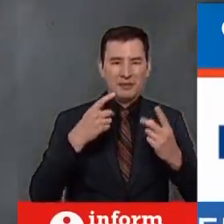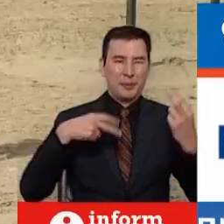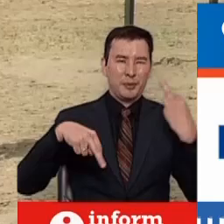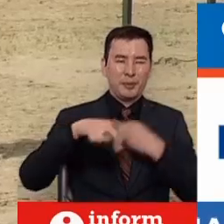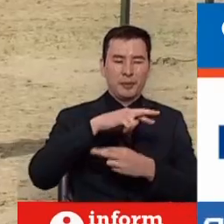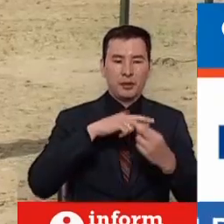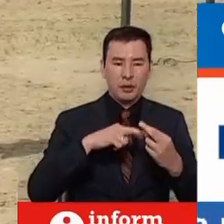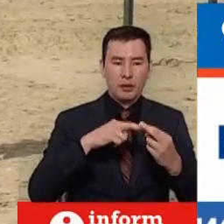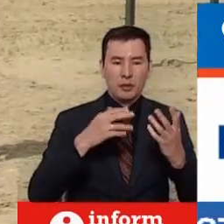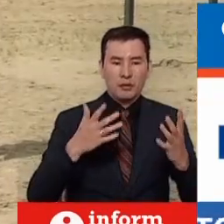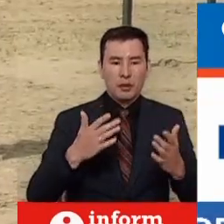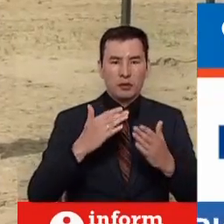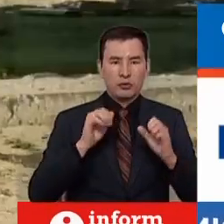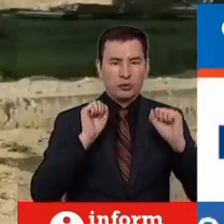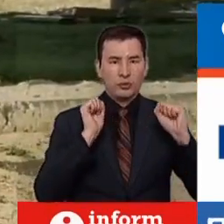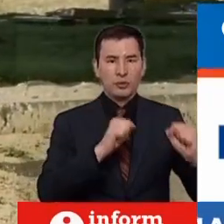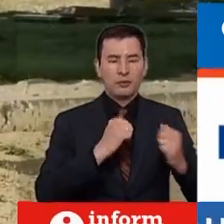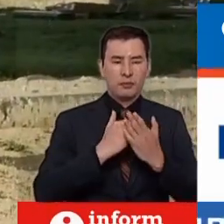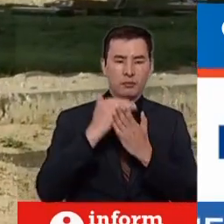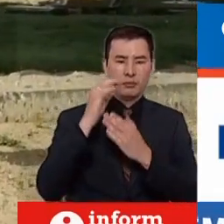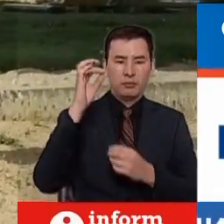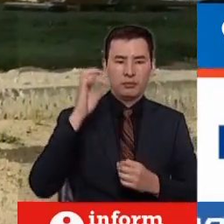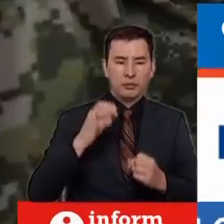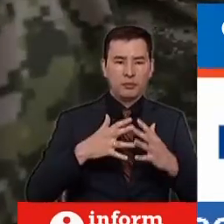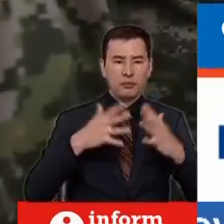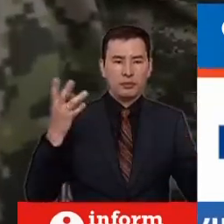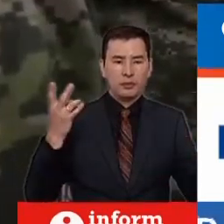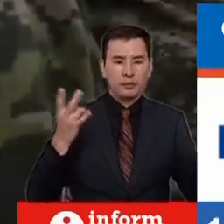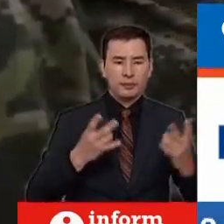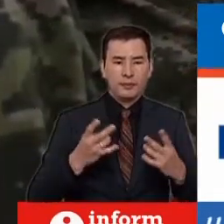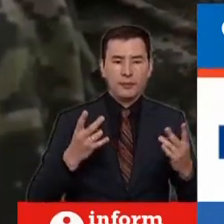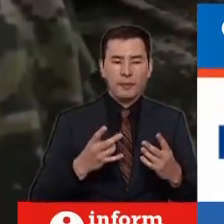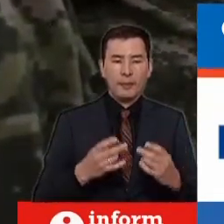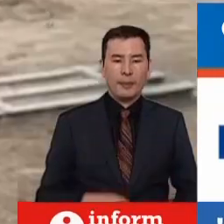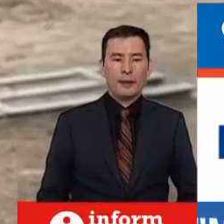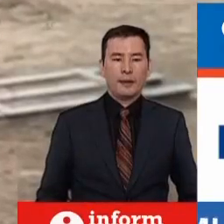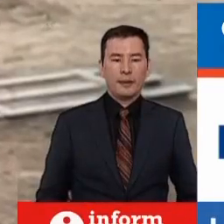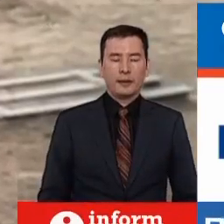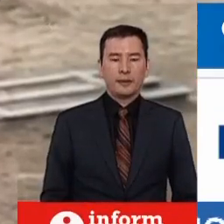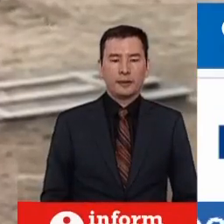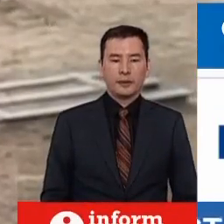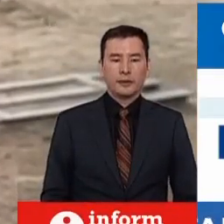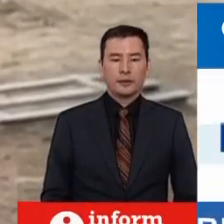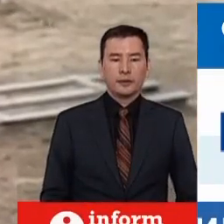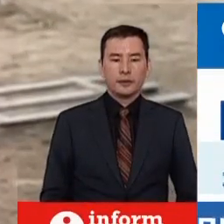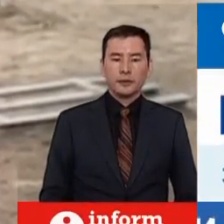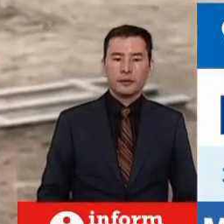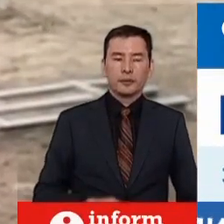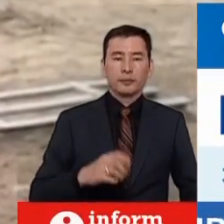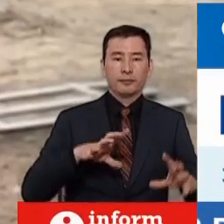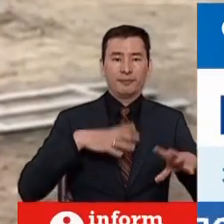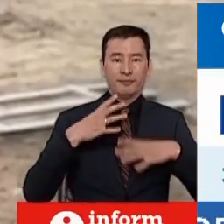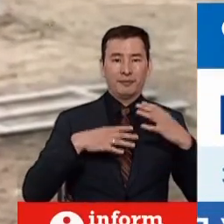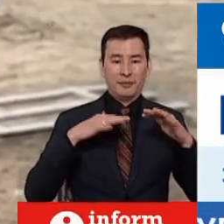конфликтов повышенная защищенность увеличивает эффективность работы с подразделениями на учебном полигоне Лиски под